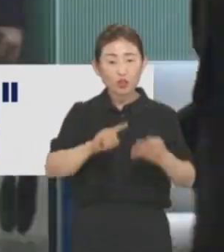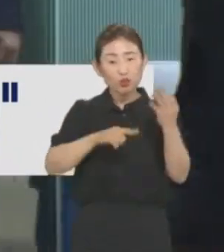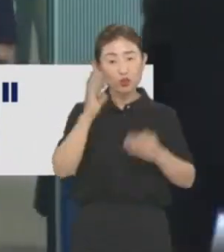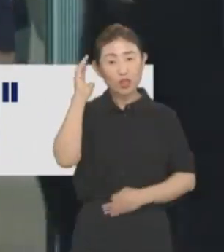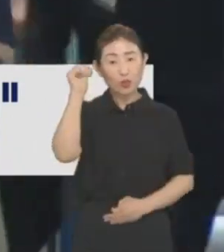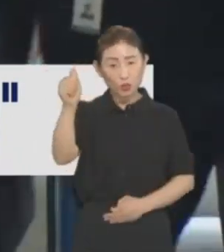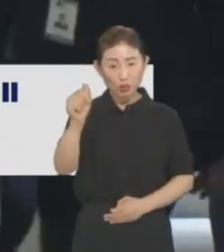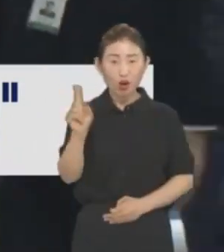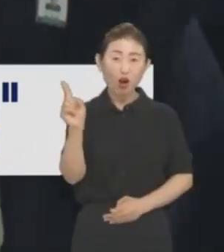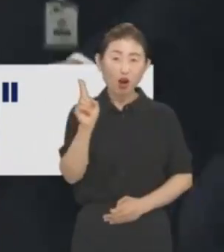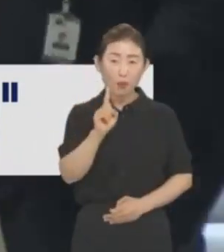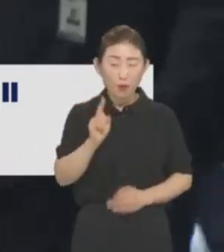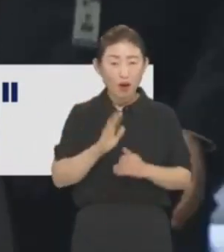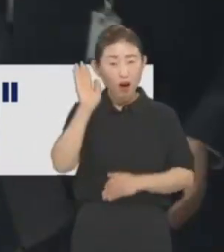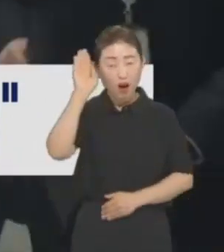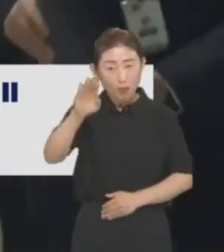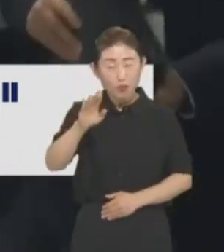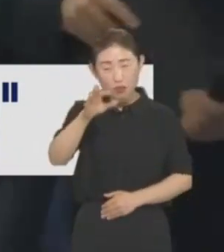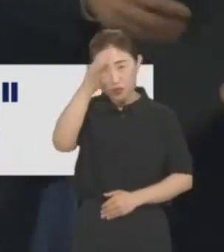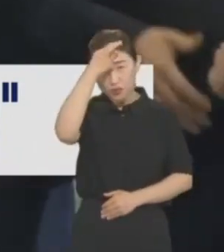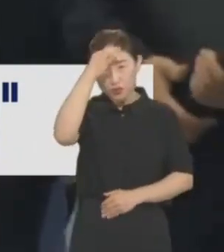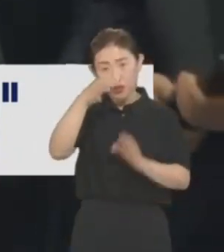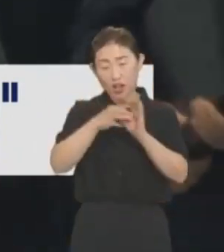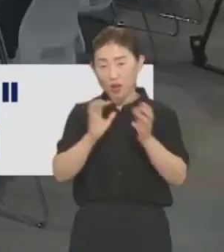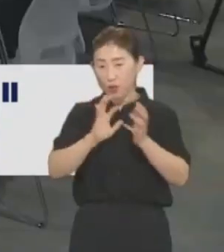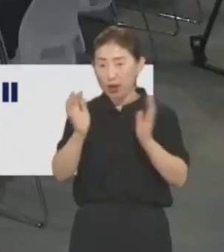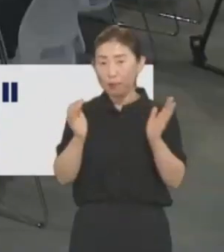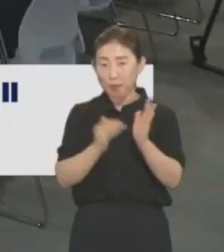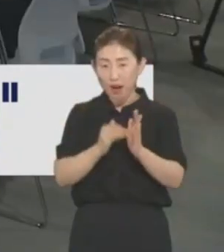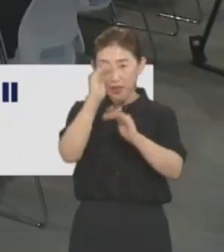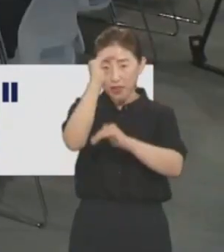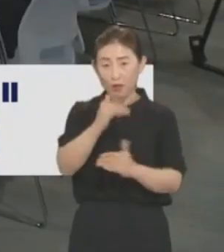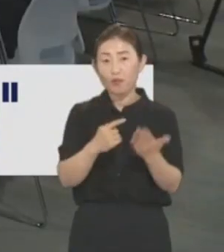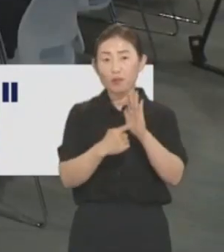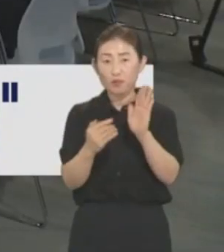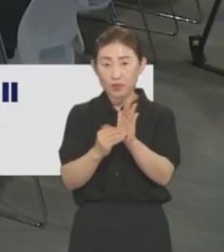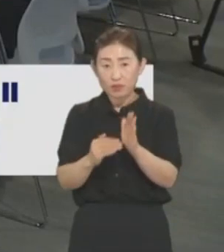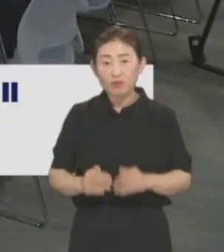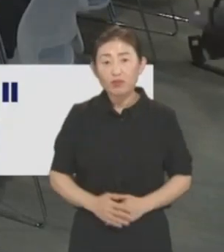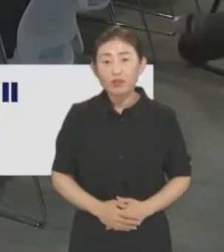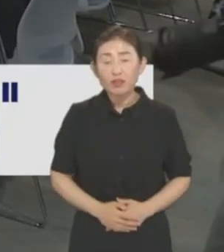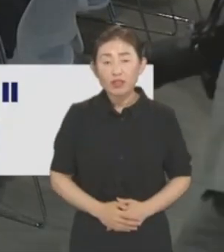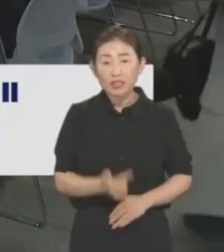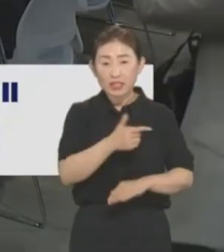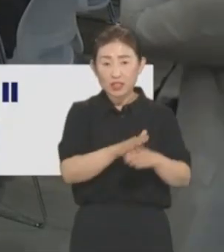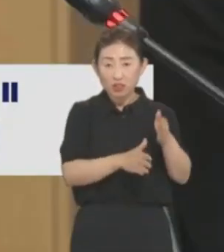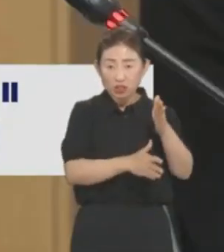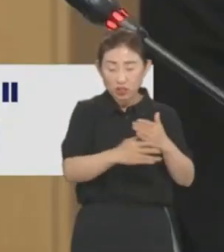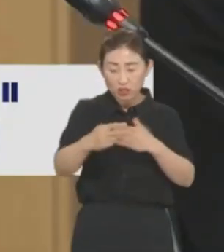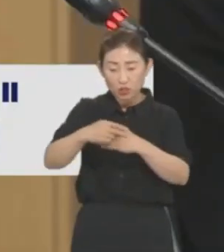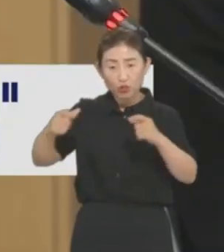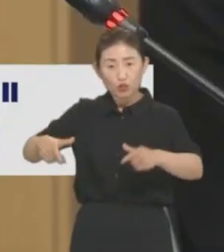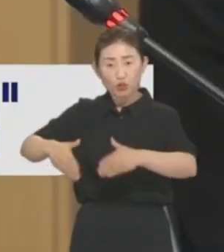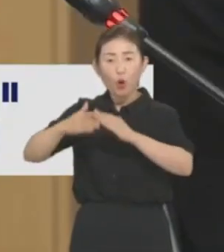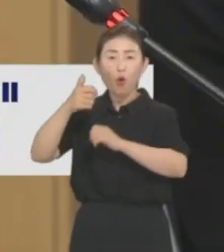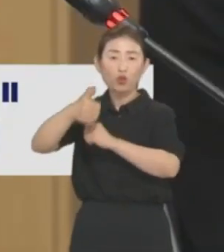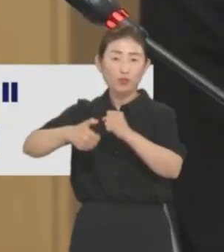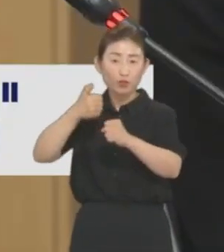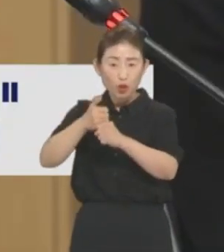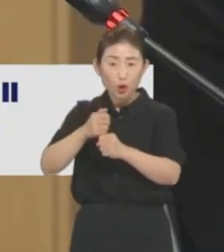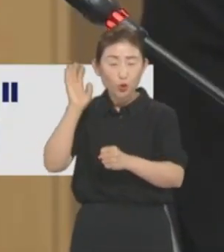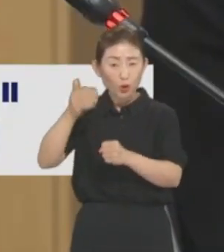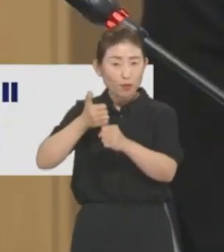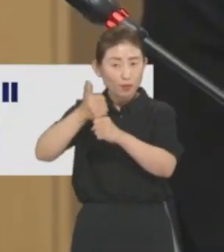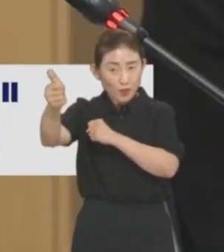대통령은 첨단산업 글로벌 클러스터 전략회의에서 이가톤 내용을 발표했고 대현시는 대덕특구 출범 50주년에